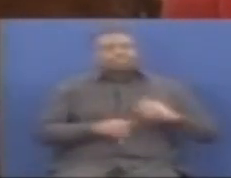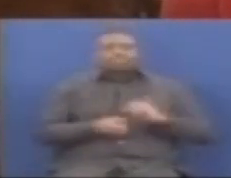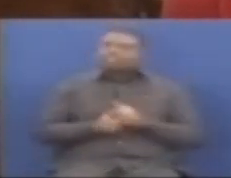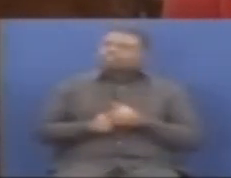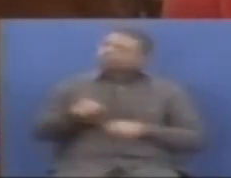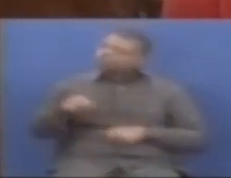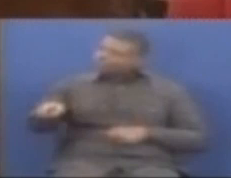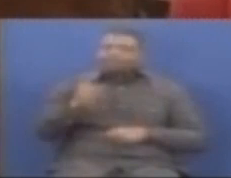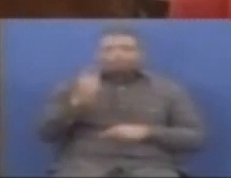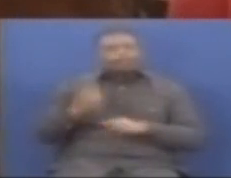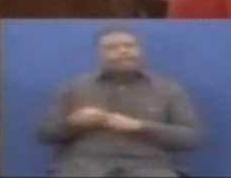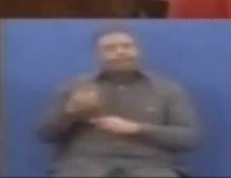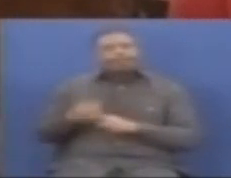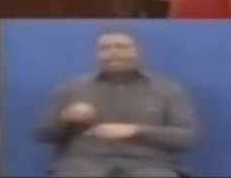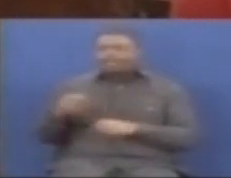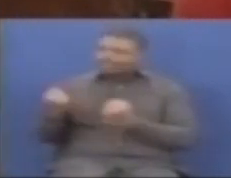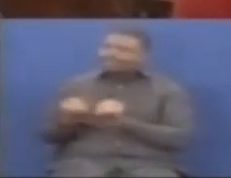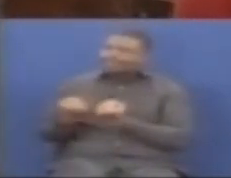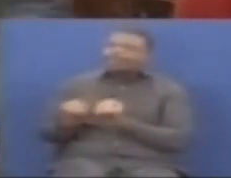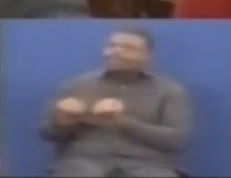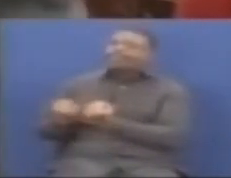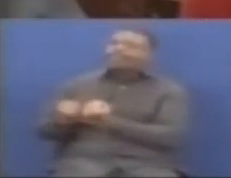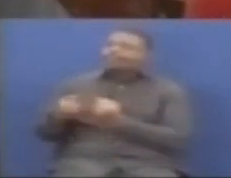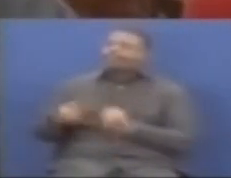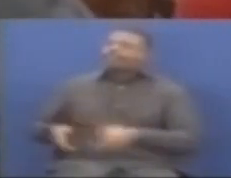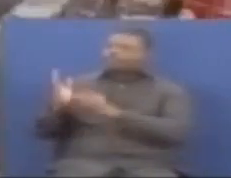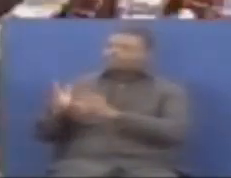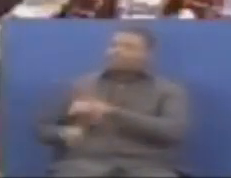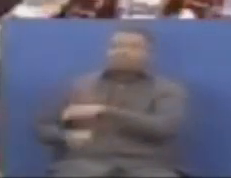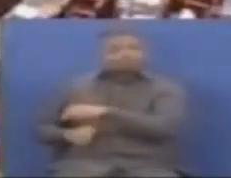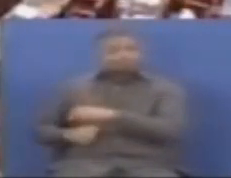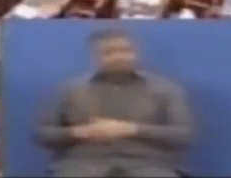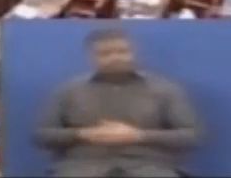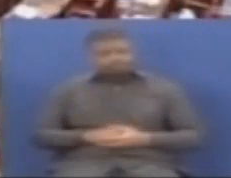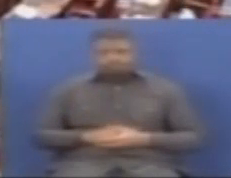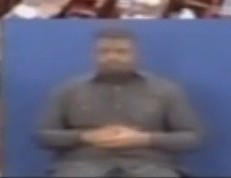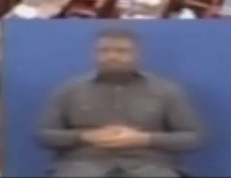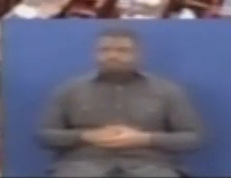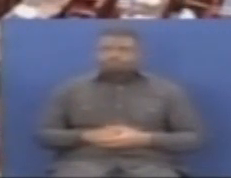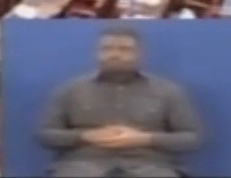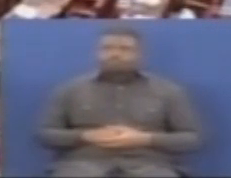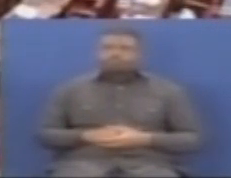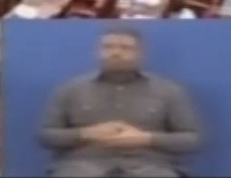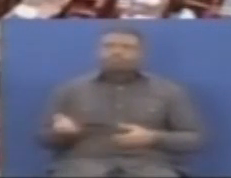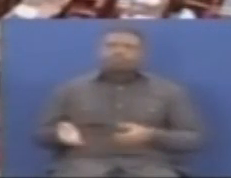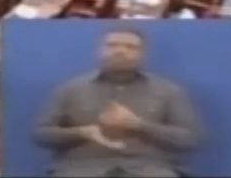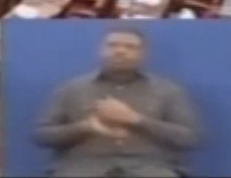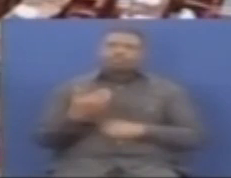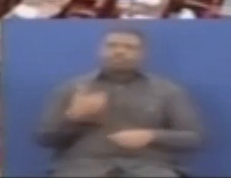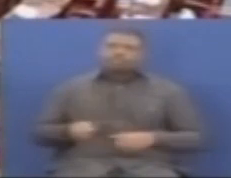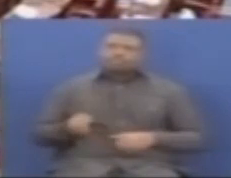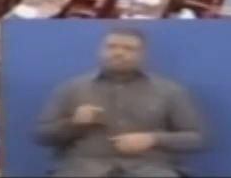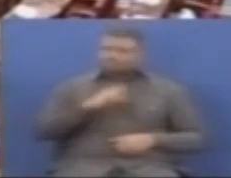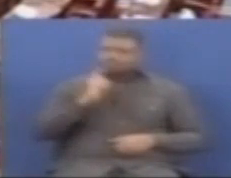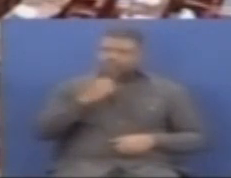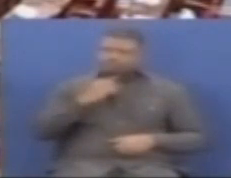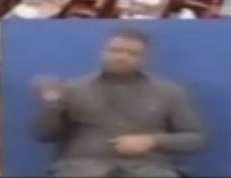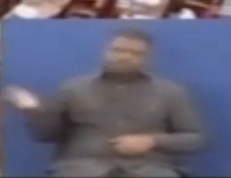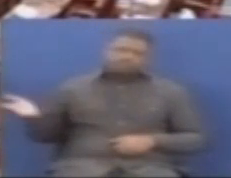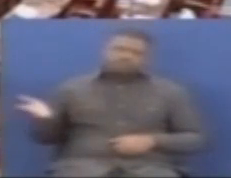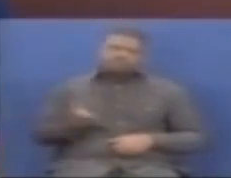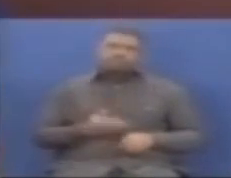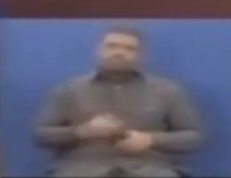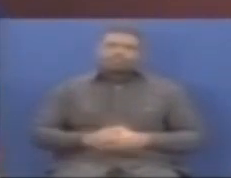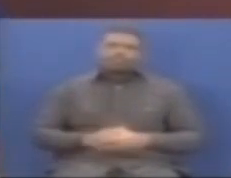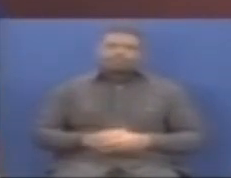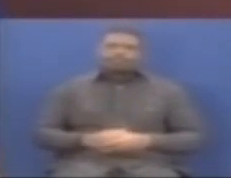ifuatavyo. Ni kweli, kwanza nikupongeze mheshimiwa Ngezabuke kwa sababu unafahamu na unafuatilia sana juu ya barabara hii. Na ni faraja kwa wakazi wa Kigoma